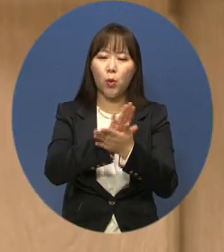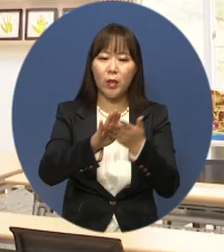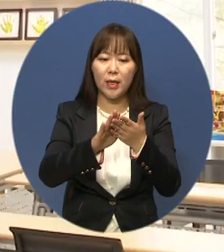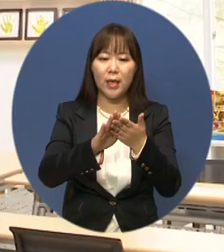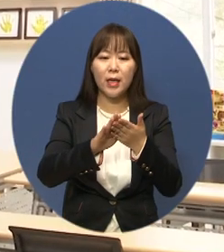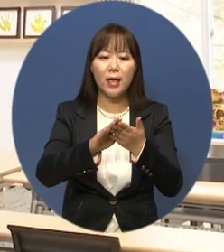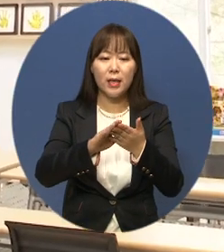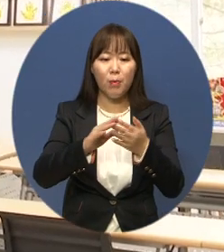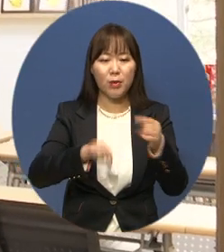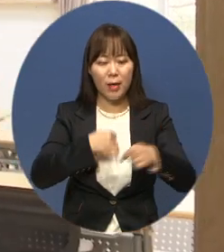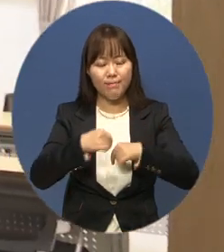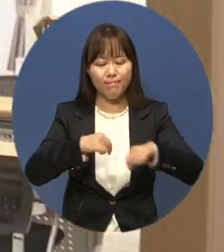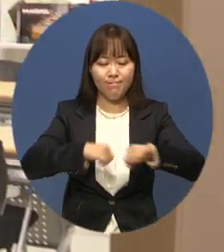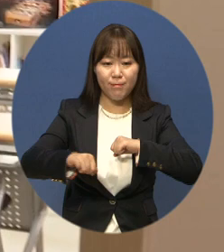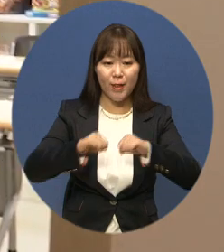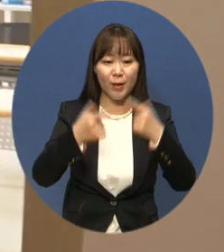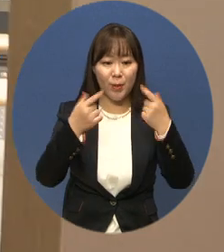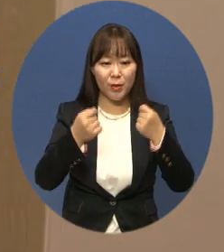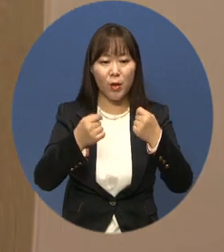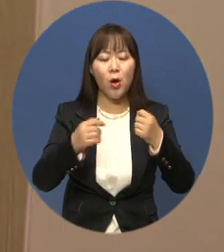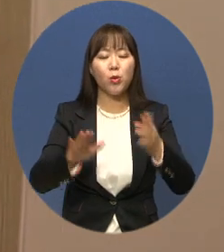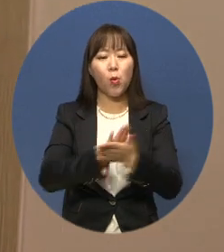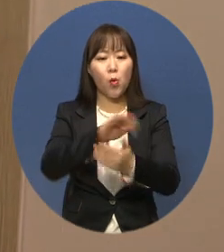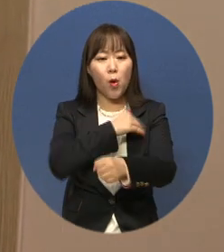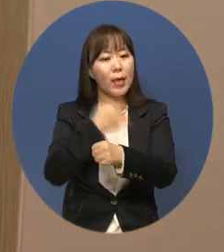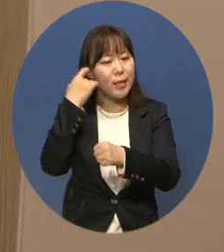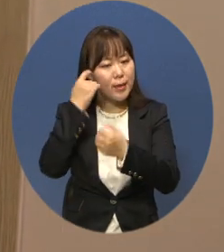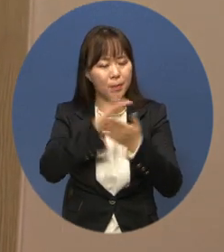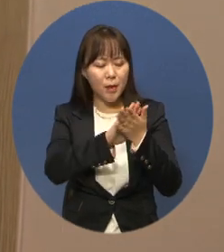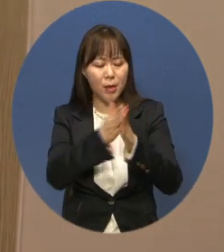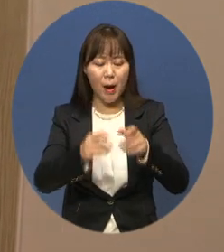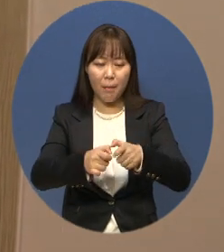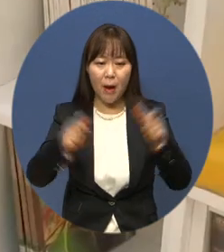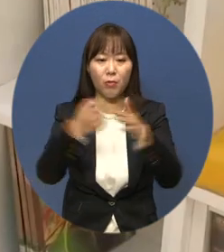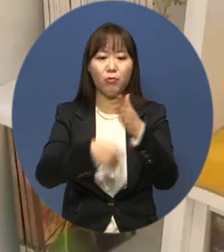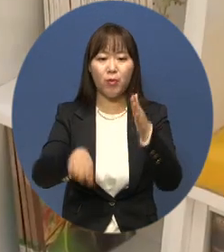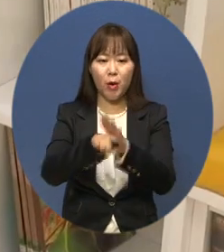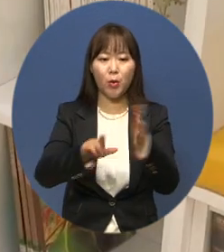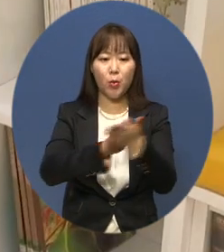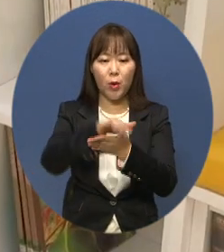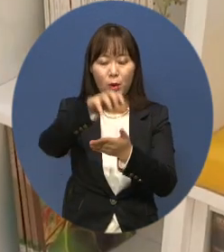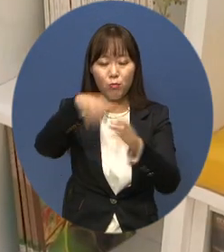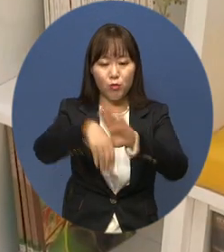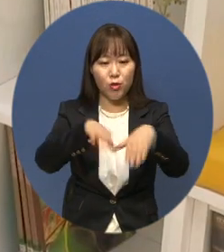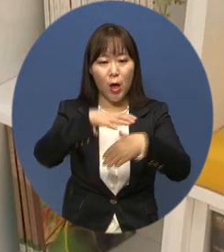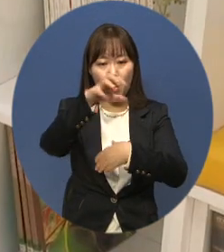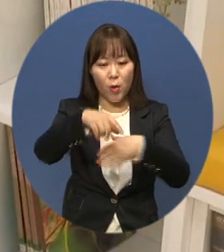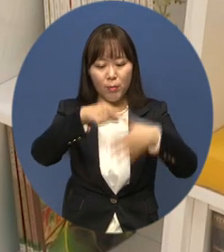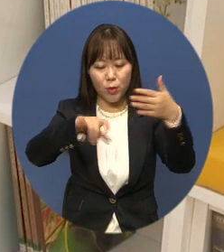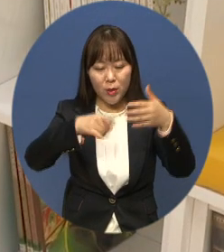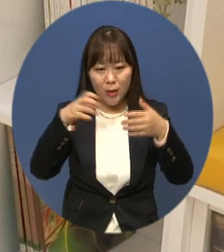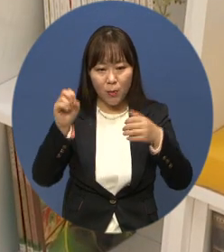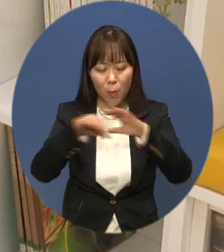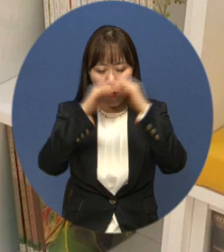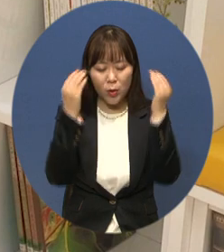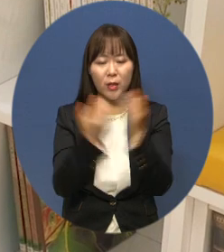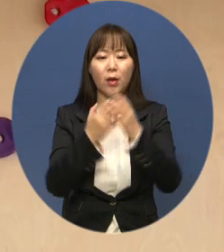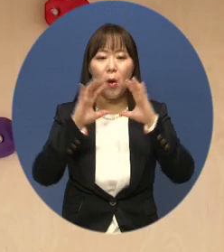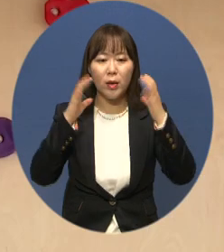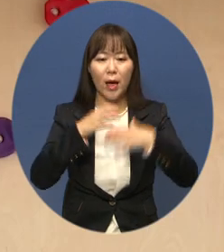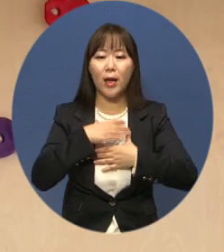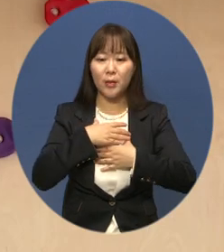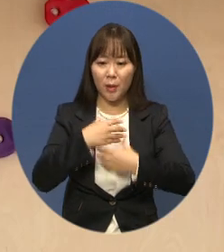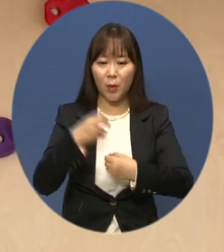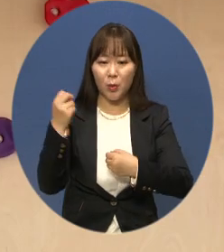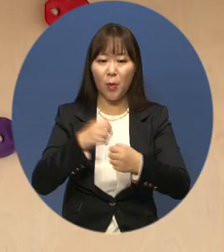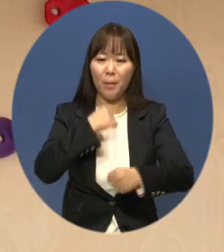아동놀이자치회 활동을 통해서 놀권리 인식 변화 및 확산을 위한 놀이문화공간 프로젝트로 모든 어린이들이